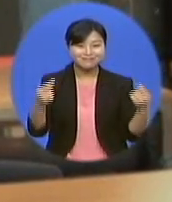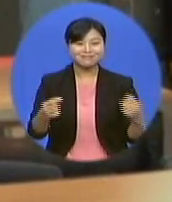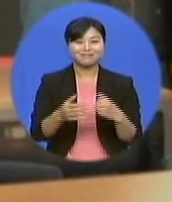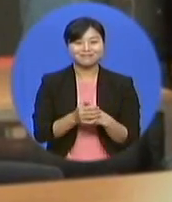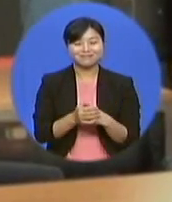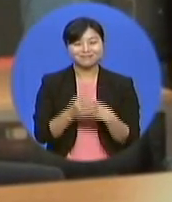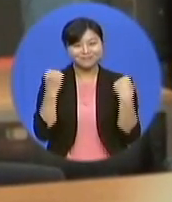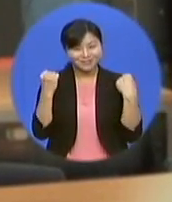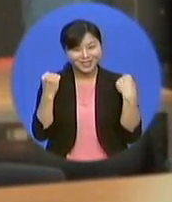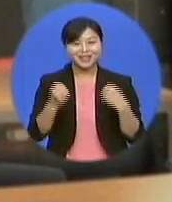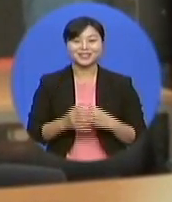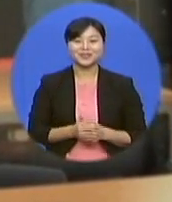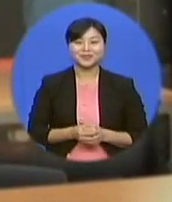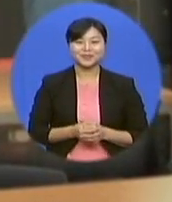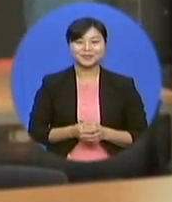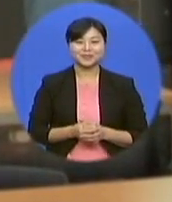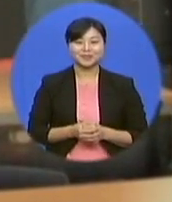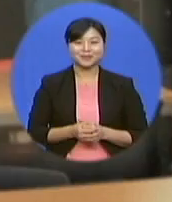봉사단 화이팅!